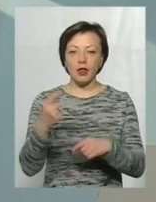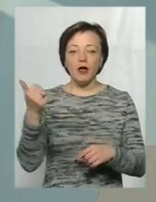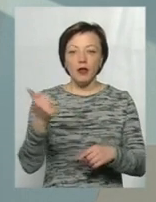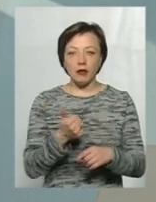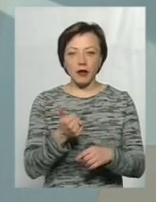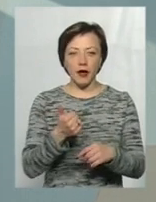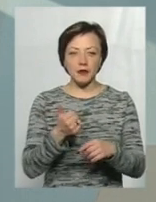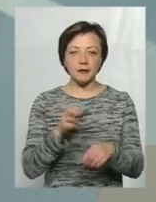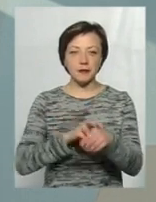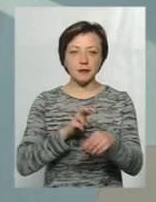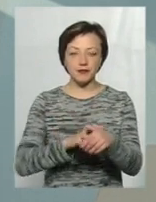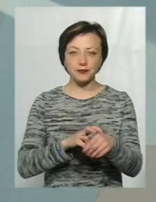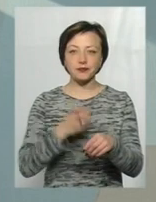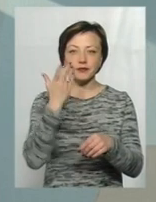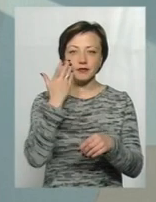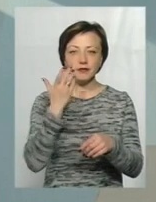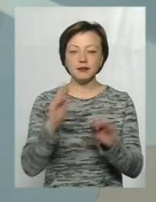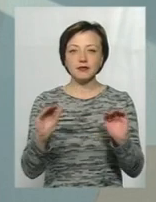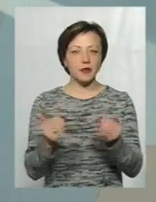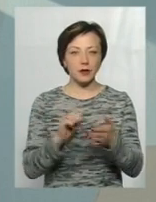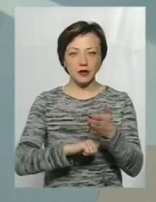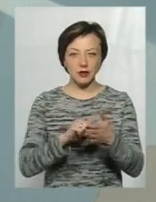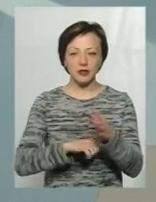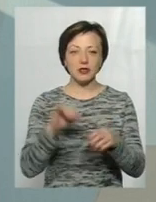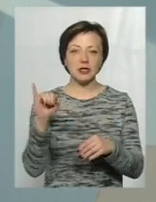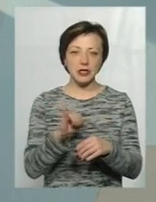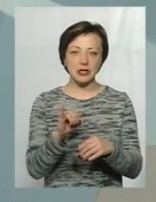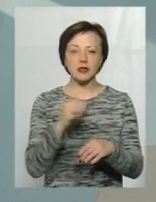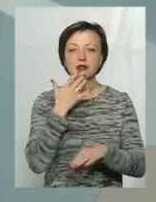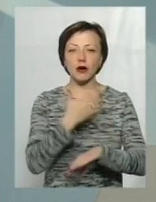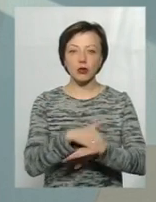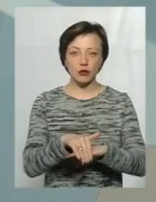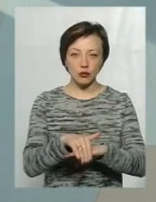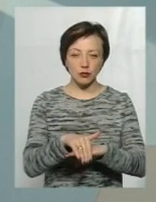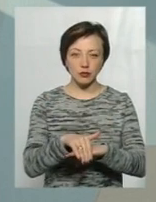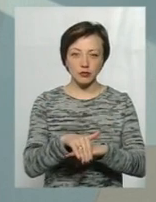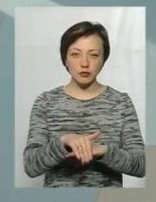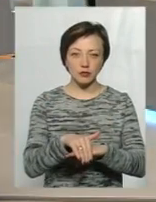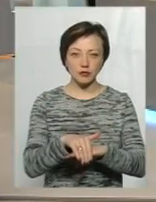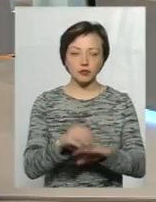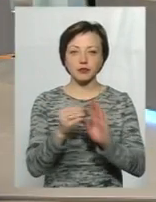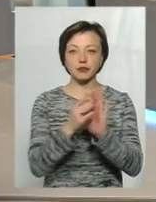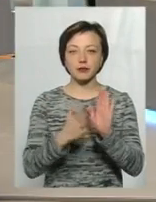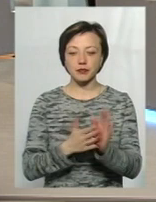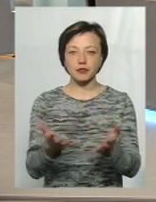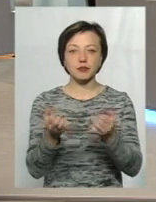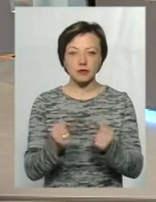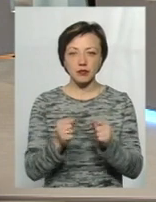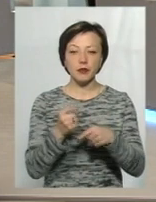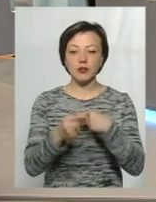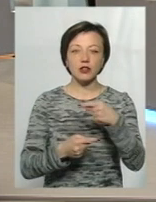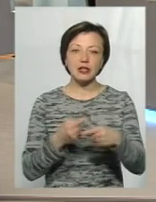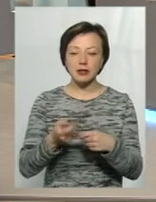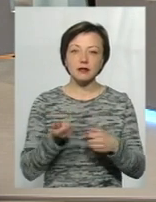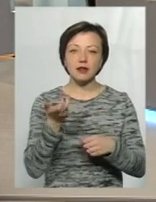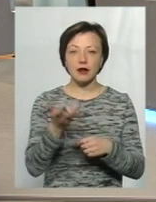до лікаря-акушера-гінеколога по найменшій причині. Ось, і за кордоном записатися на прийом і потрапити ти можеш через декілька місяців